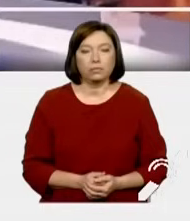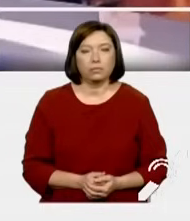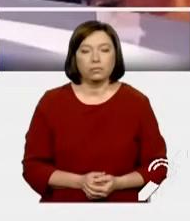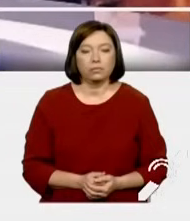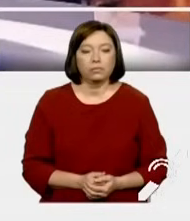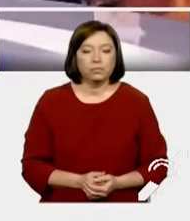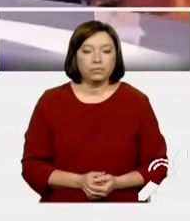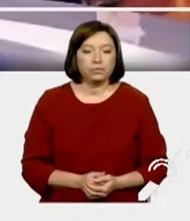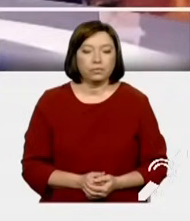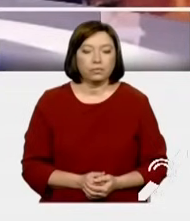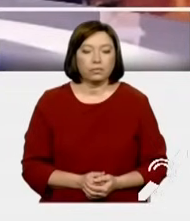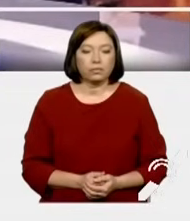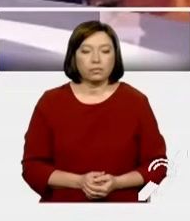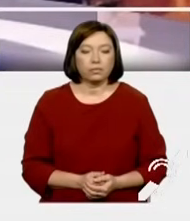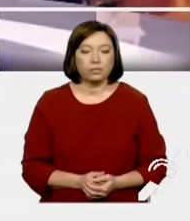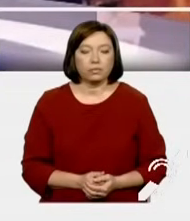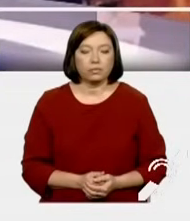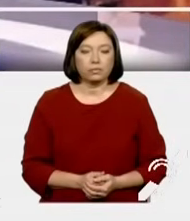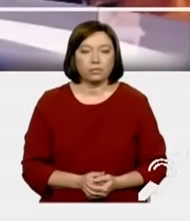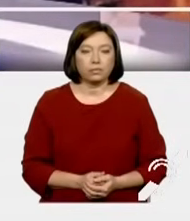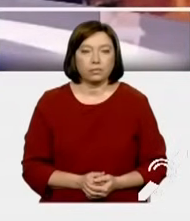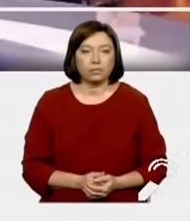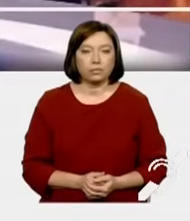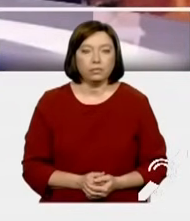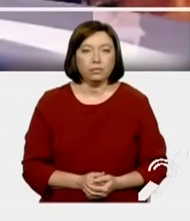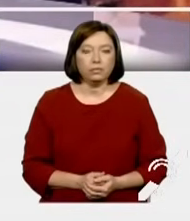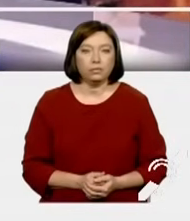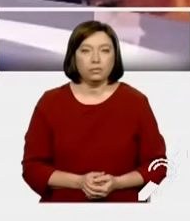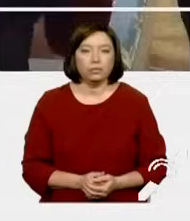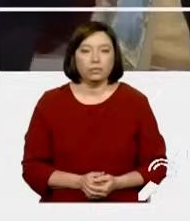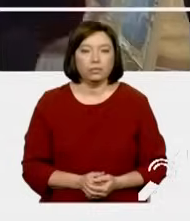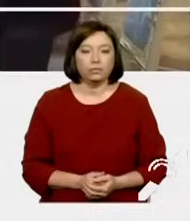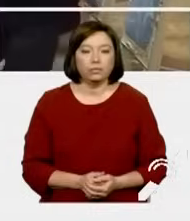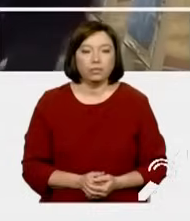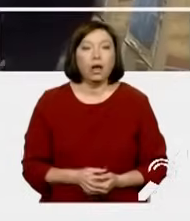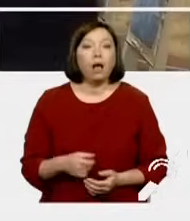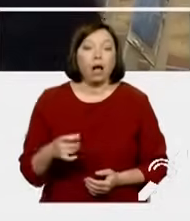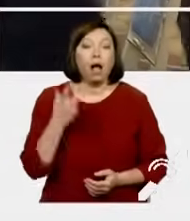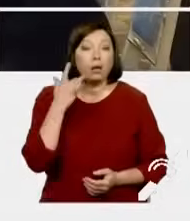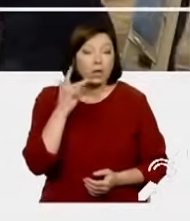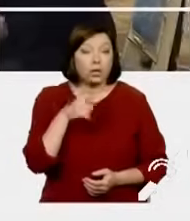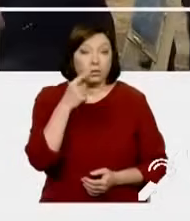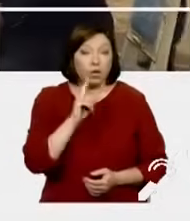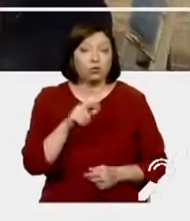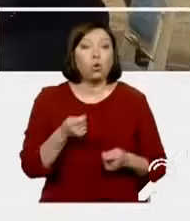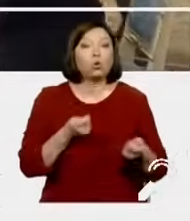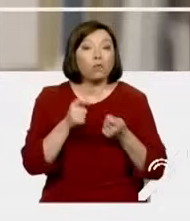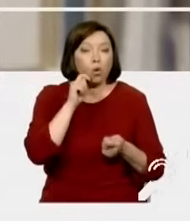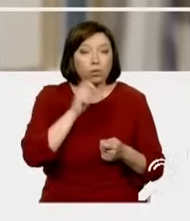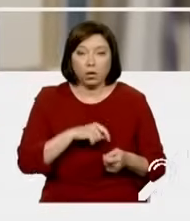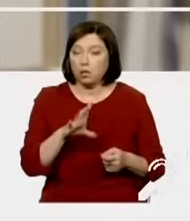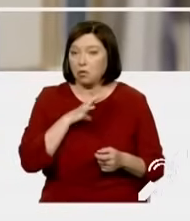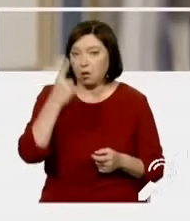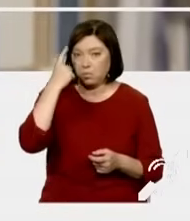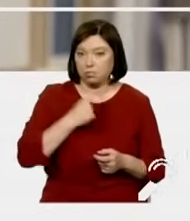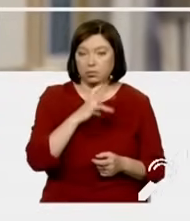реагують вони на щось інше, окрім страху? Ні. Trebuie nărește să usvidomăte. Casa Albă a comunicat că autoritățile ucrainene nu au